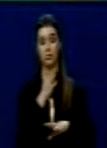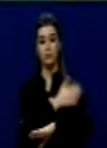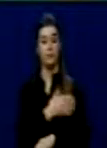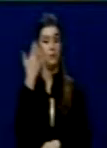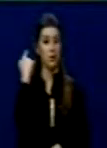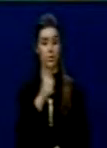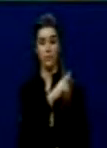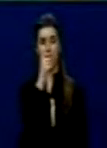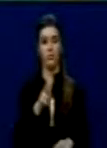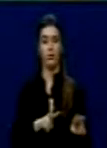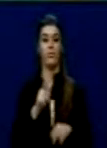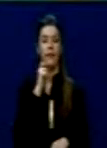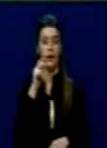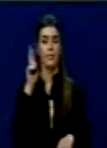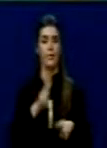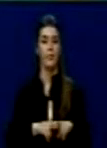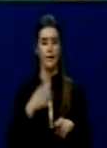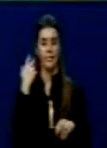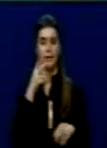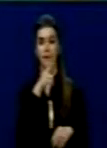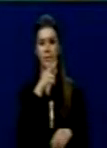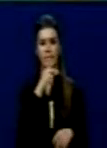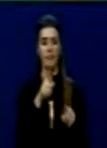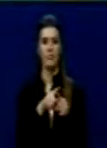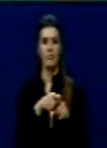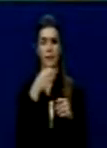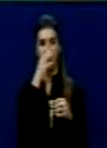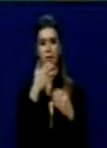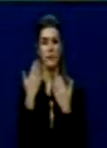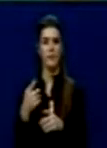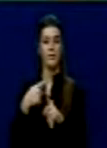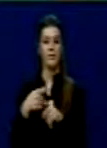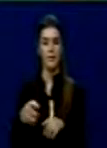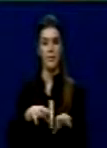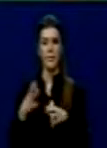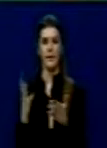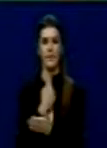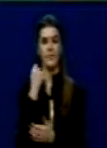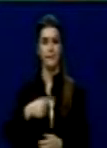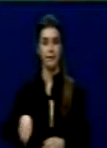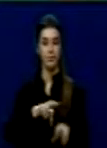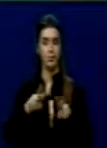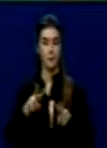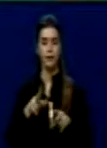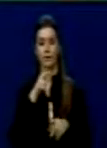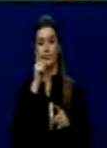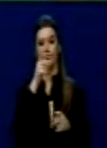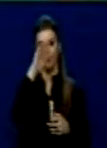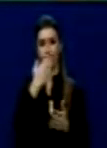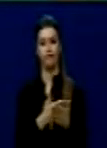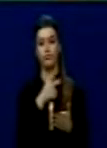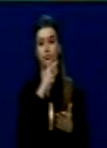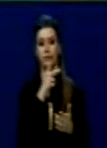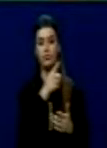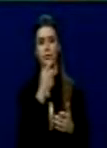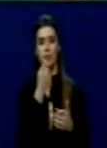prej kohës kur gjykata komunale e Ferizajit ka vendosur në favor të punëtorëve të fabrikës tubave për t'u paguar borxhin që ka pasur kjo